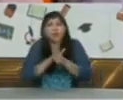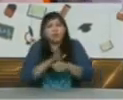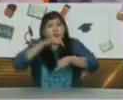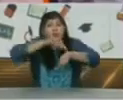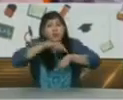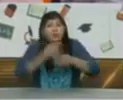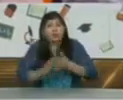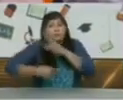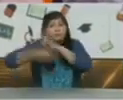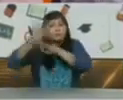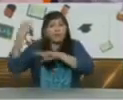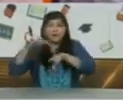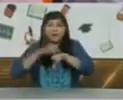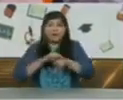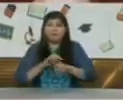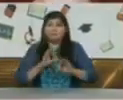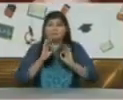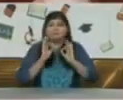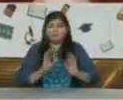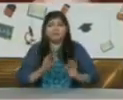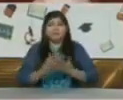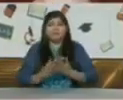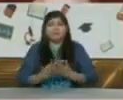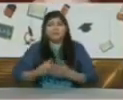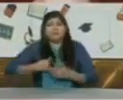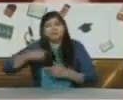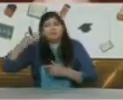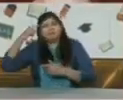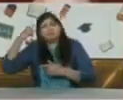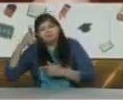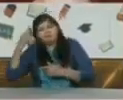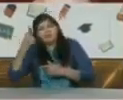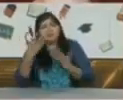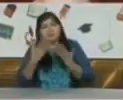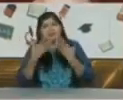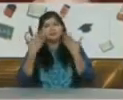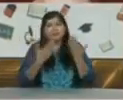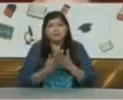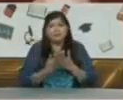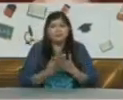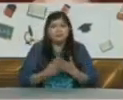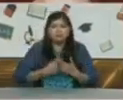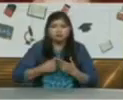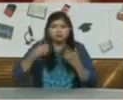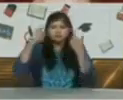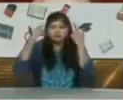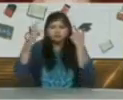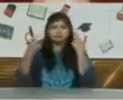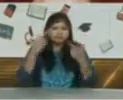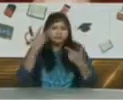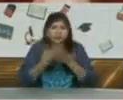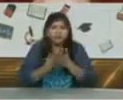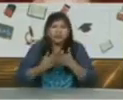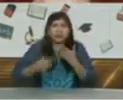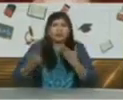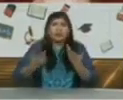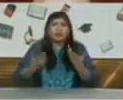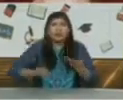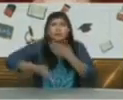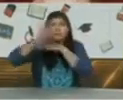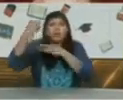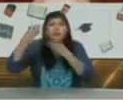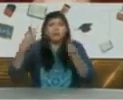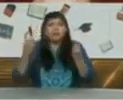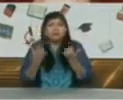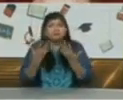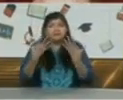के पहले का समय आप याद करते होंगे तो सोचते होंगे कि कितना कुछ